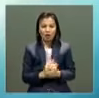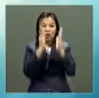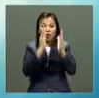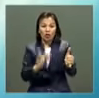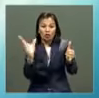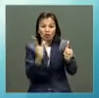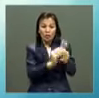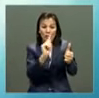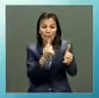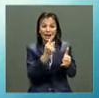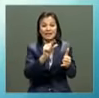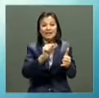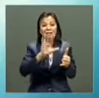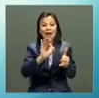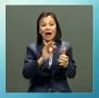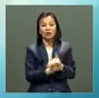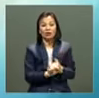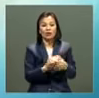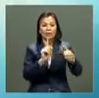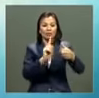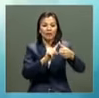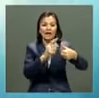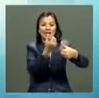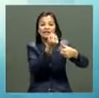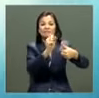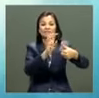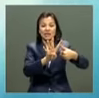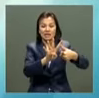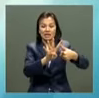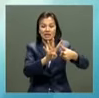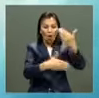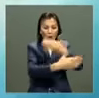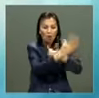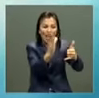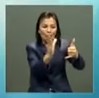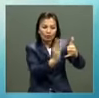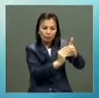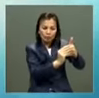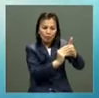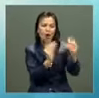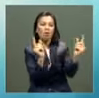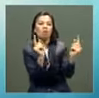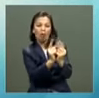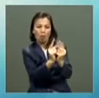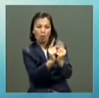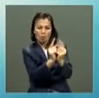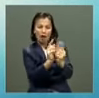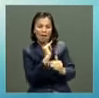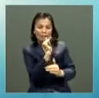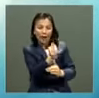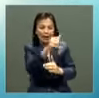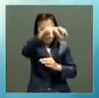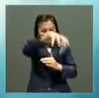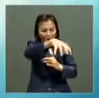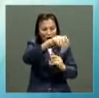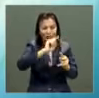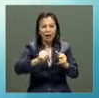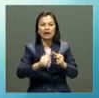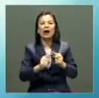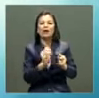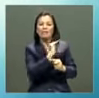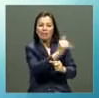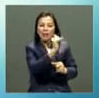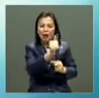ป็น14รายสัมผัสกับผู้ป่วยยืนยันหรือก่อนเกี่ยวข้องกับสถานที่ที่ผู้ป่วยยืนยันก่อนหน้านี้นะครับแล้วก็